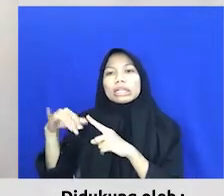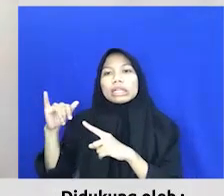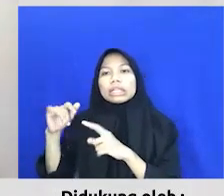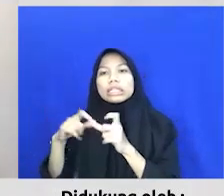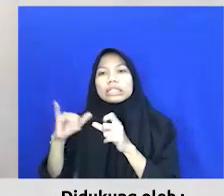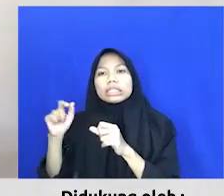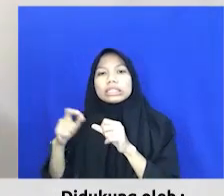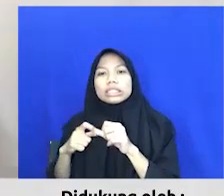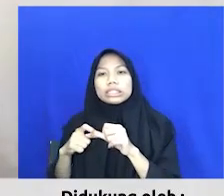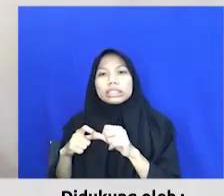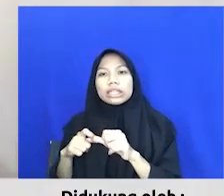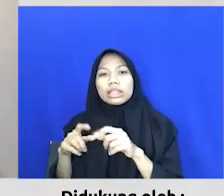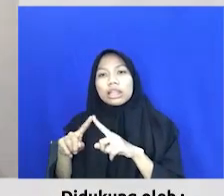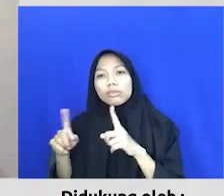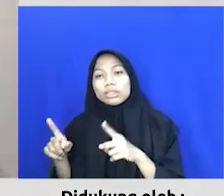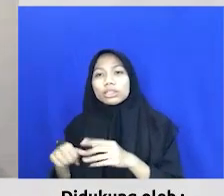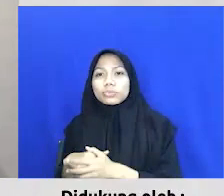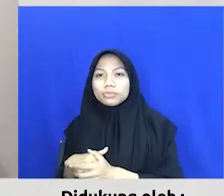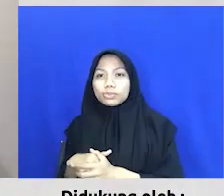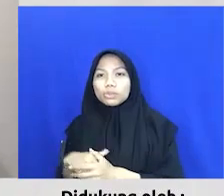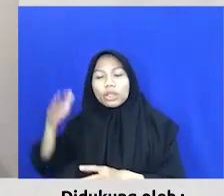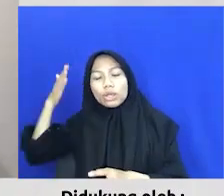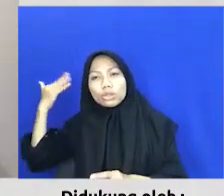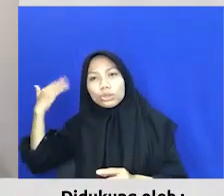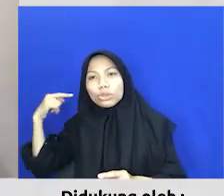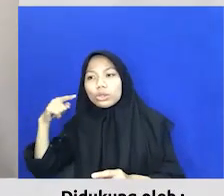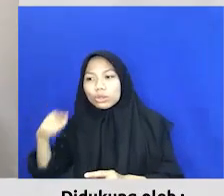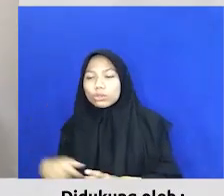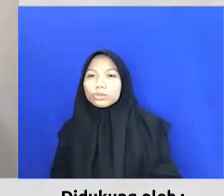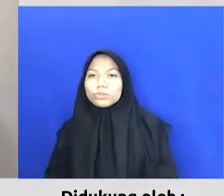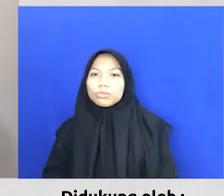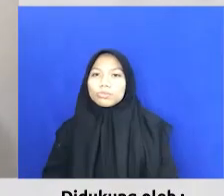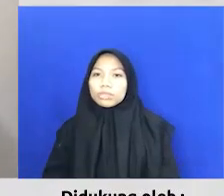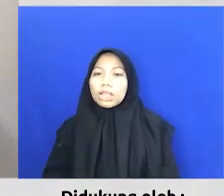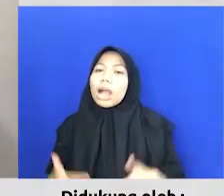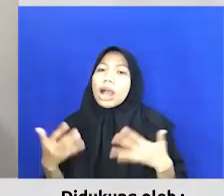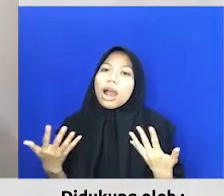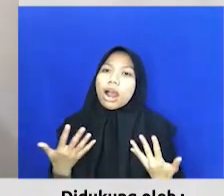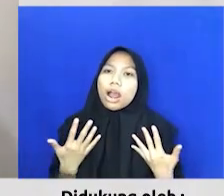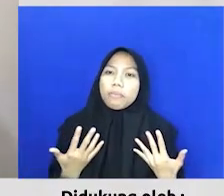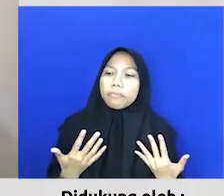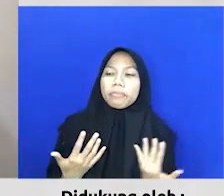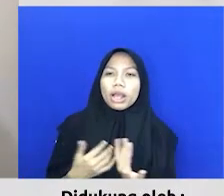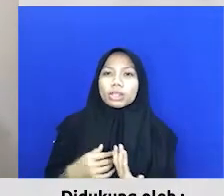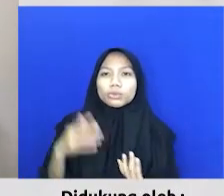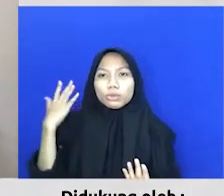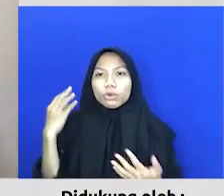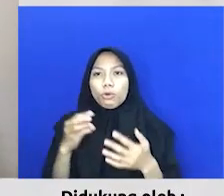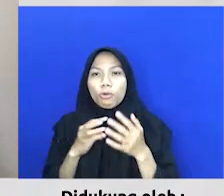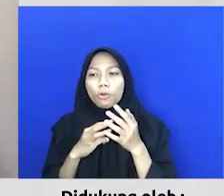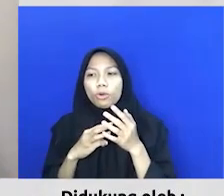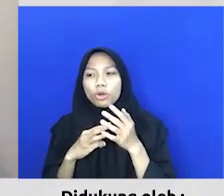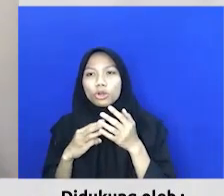ya. Jadi kalau film, bioskop, ya, semuanya terkait dengan industri asing ya. Padahal